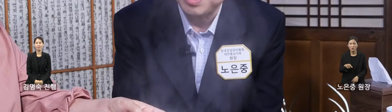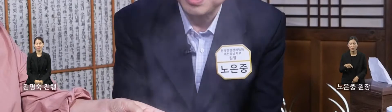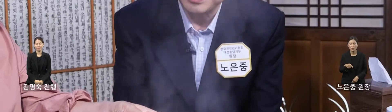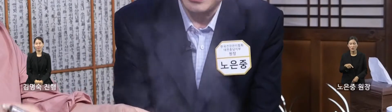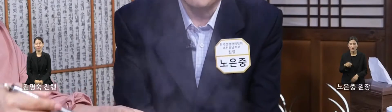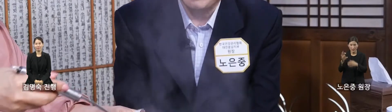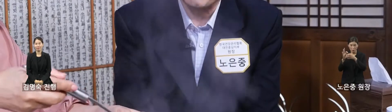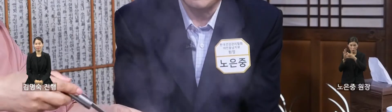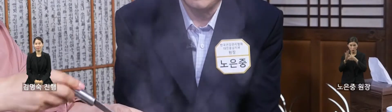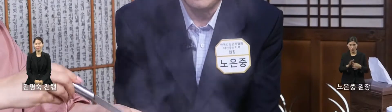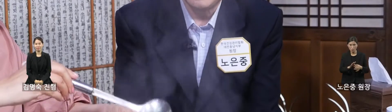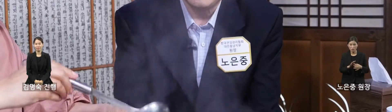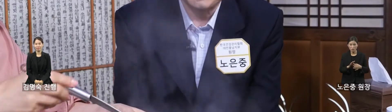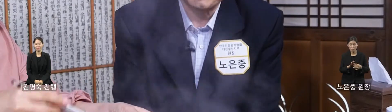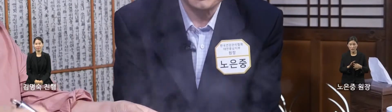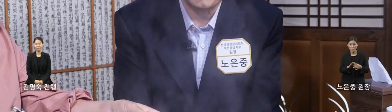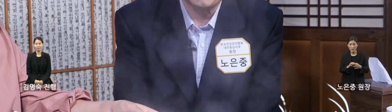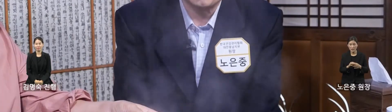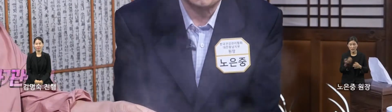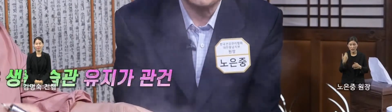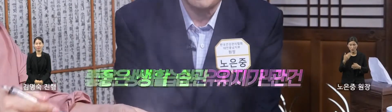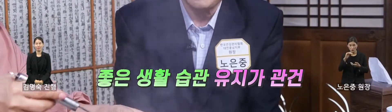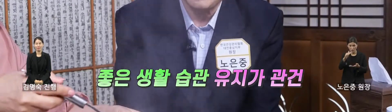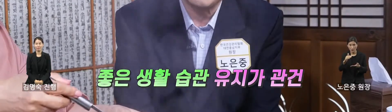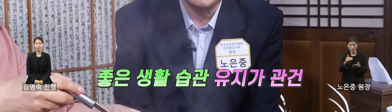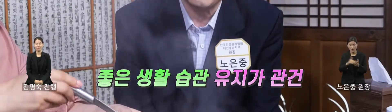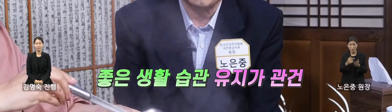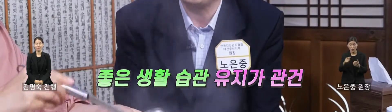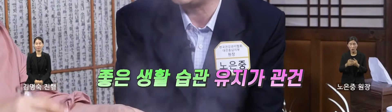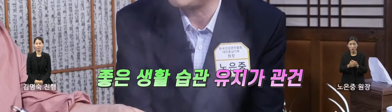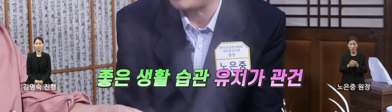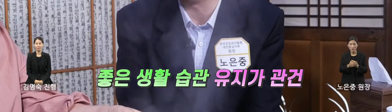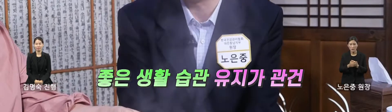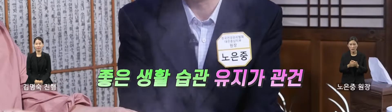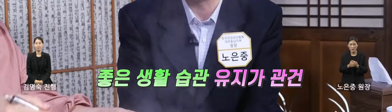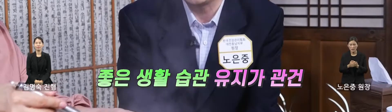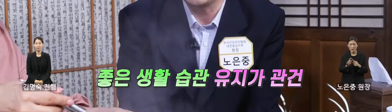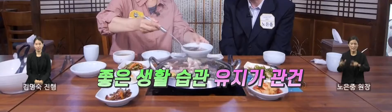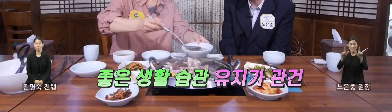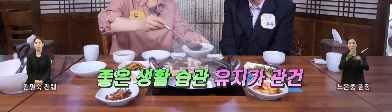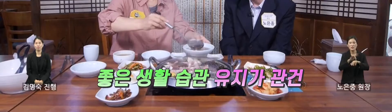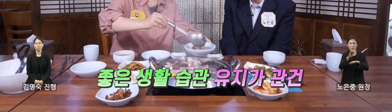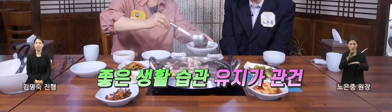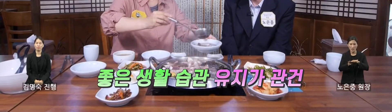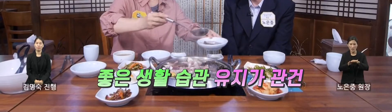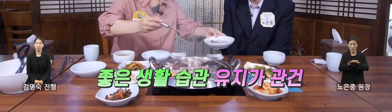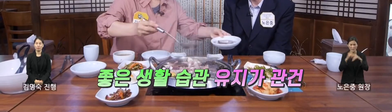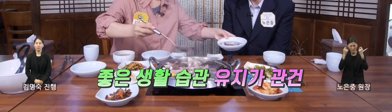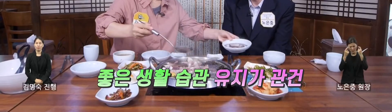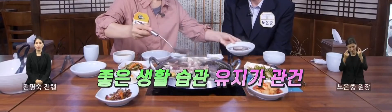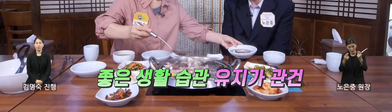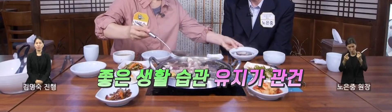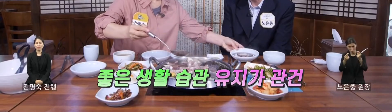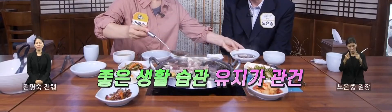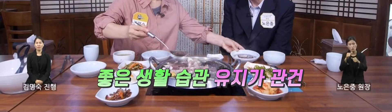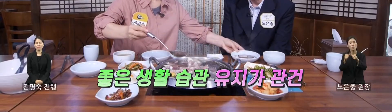지속적으로 아까도 강조했던 지속적으로 좋은 생활 양식을 유지하시라고 강조를 해드리는 편이에요. 왜냐하면 저희